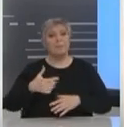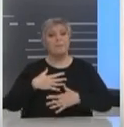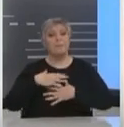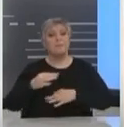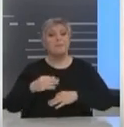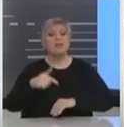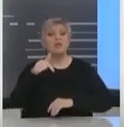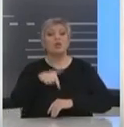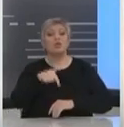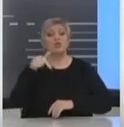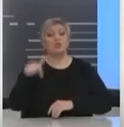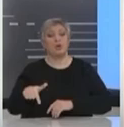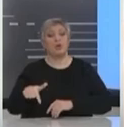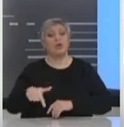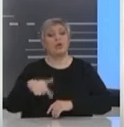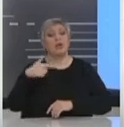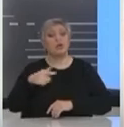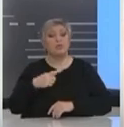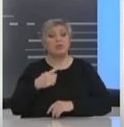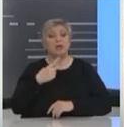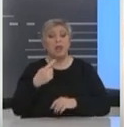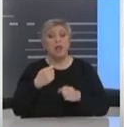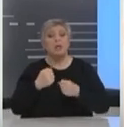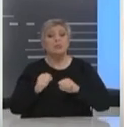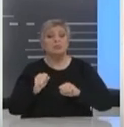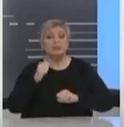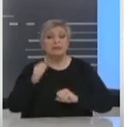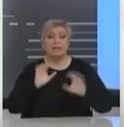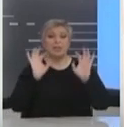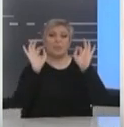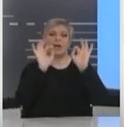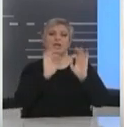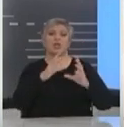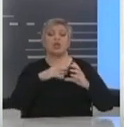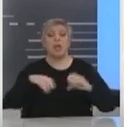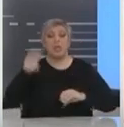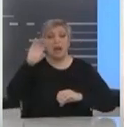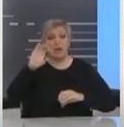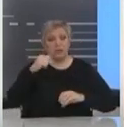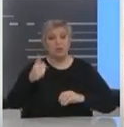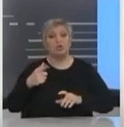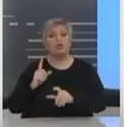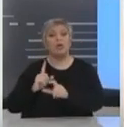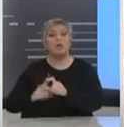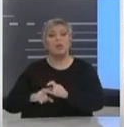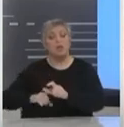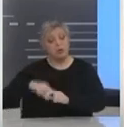Γεώργιος Γεωργιάδης, αρνείται την αυτόνομη Μακεδονία και Θράκη. Διαγράφεται από το ΚΚΕ, το οποίο καταγγέλει σαν